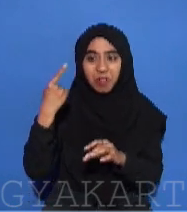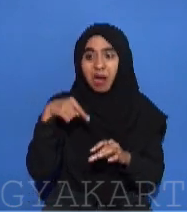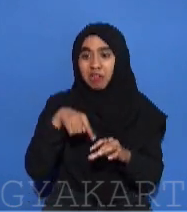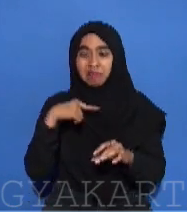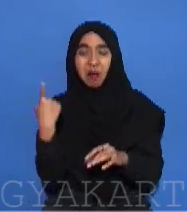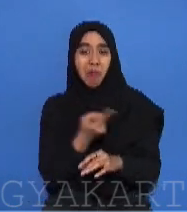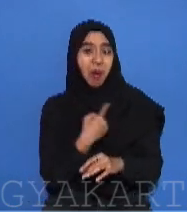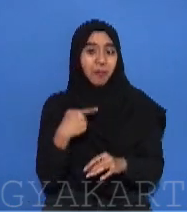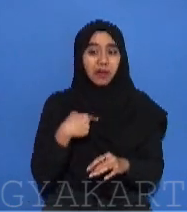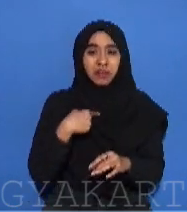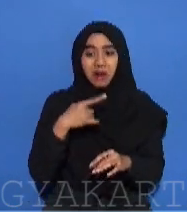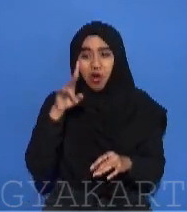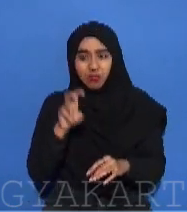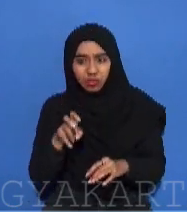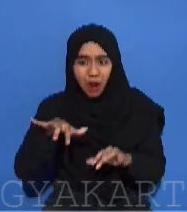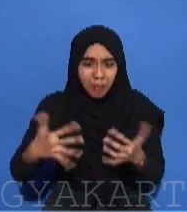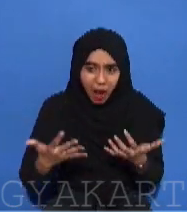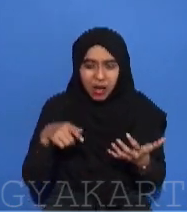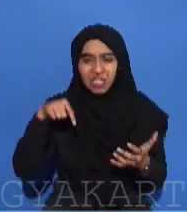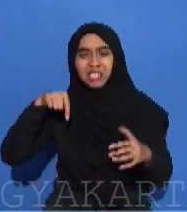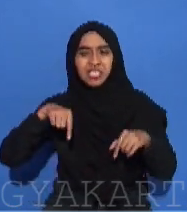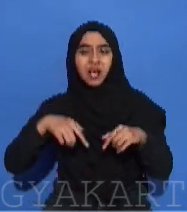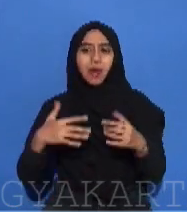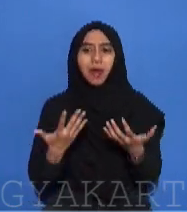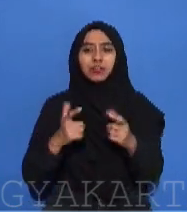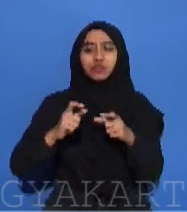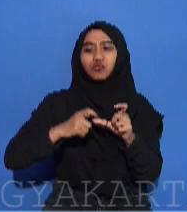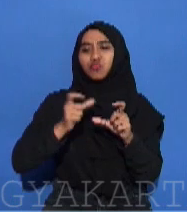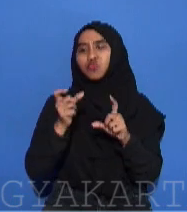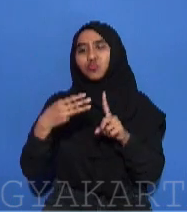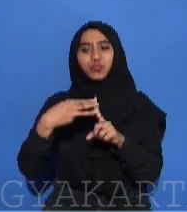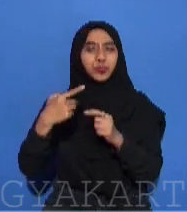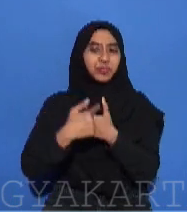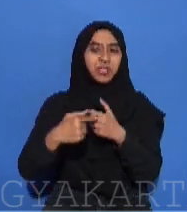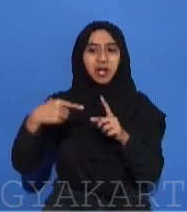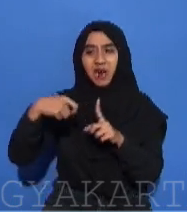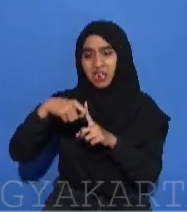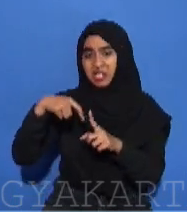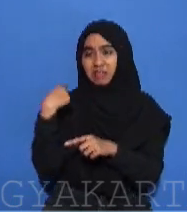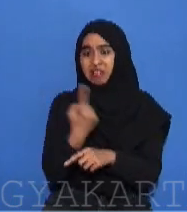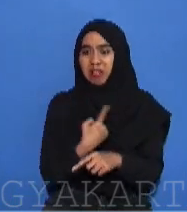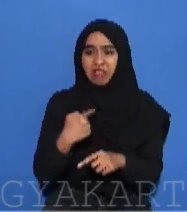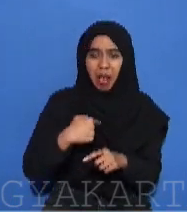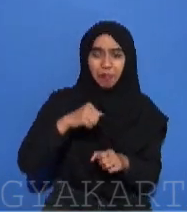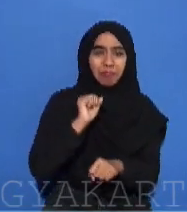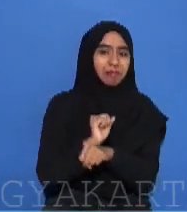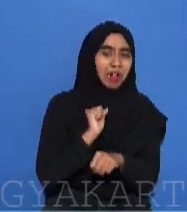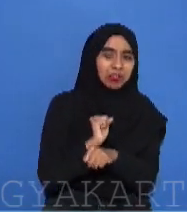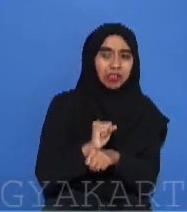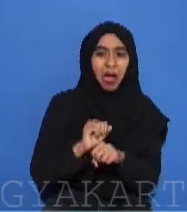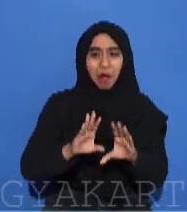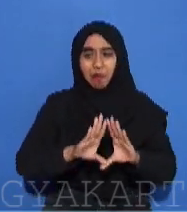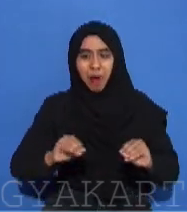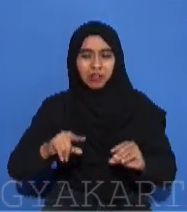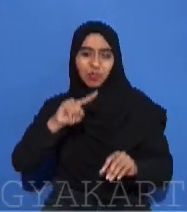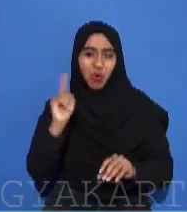kami harus setidaknya kan kita ini adalah subjek nih kita kita harus dilibatkan dari pelaksanaan dari perencanaan sampai akhir